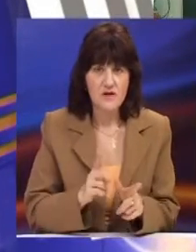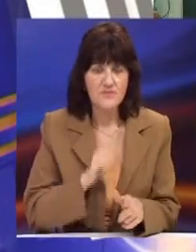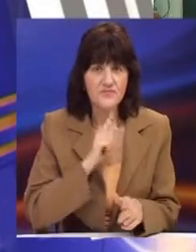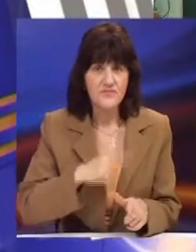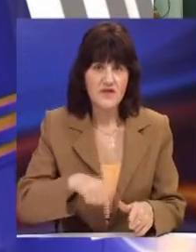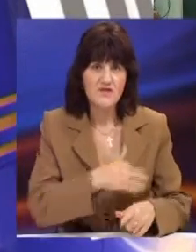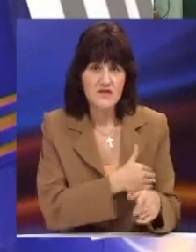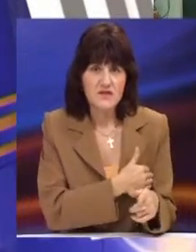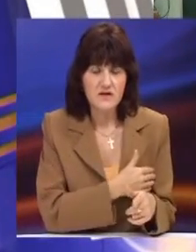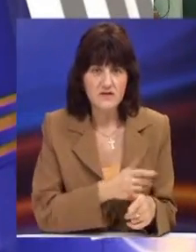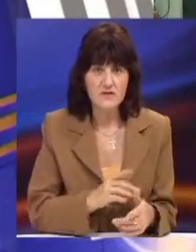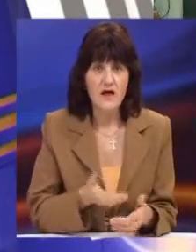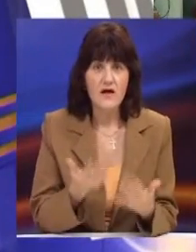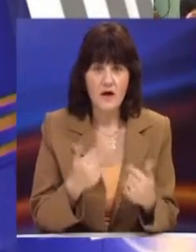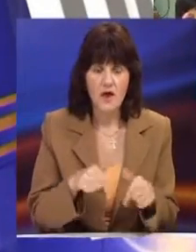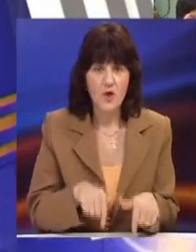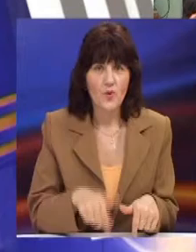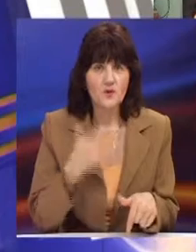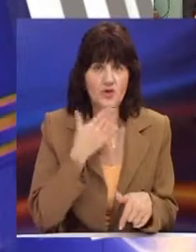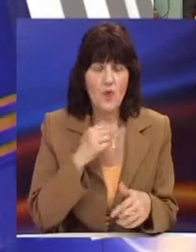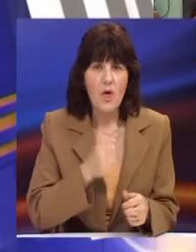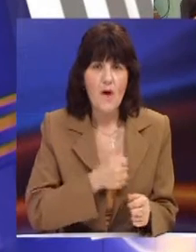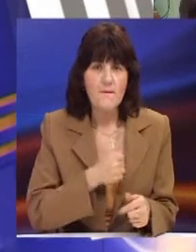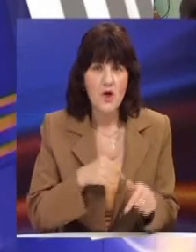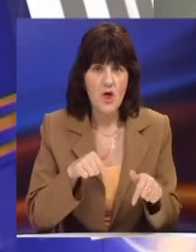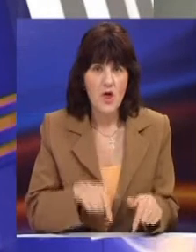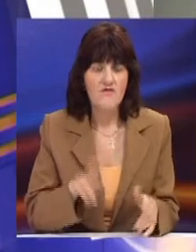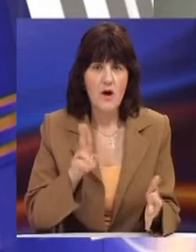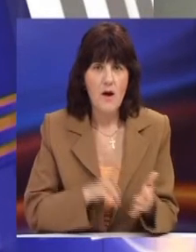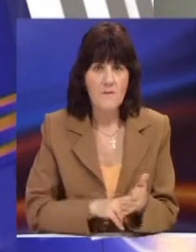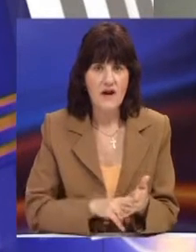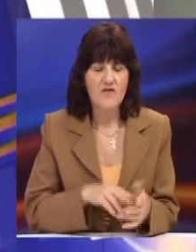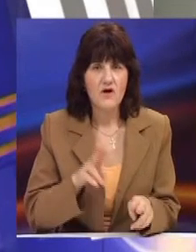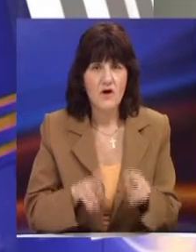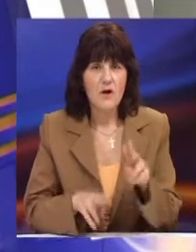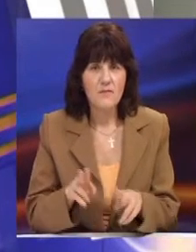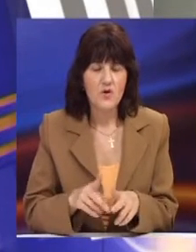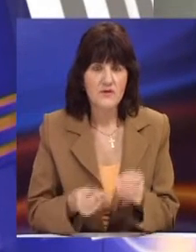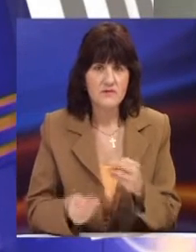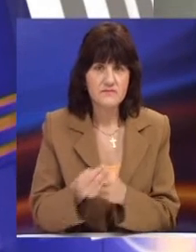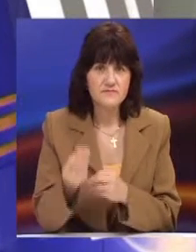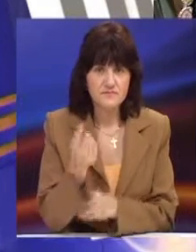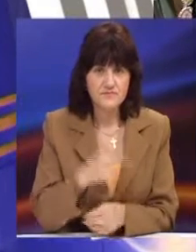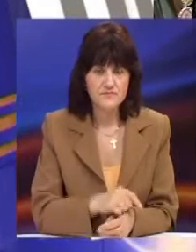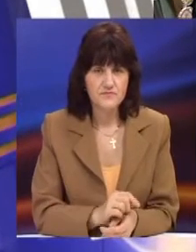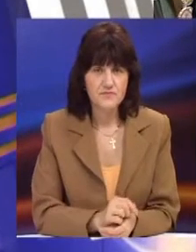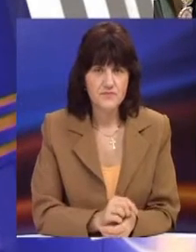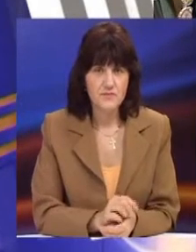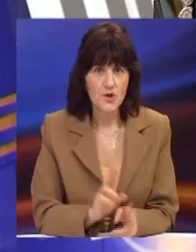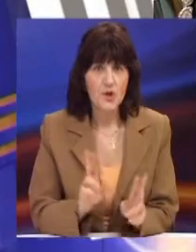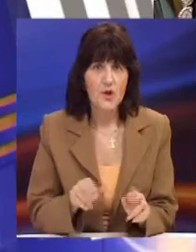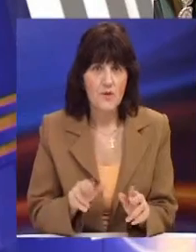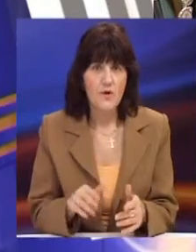i za đake i za roditelje. Međutim, u školi kažu da se boje da bi ovo pravo roditelji mogli nekad i da zloupotrebe. Pa može